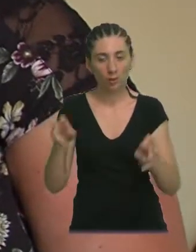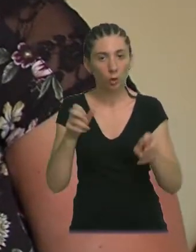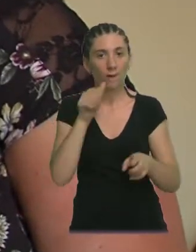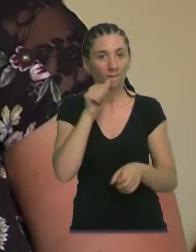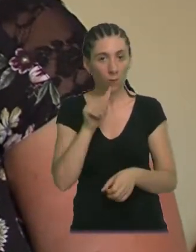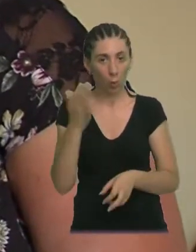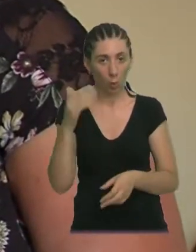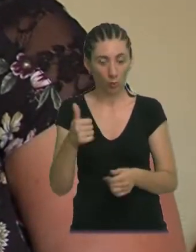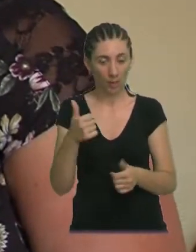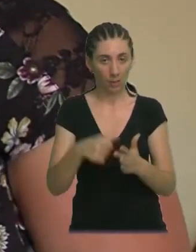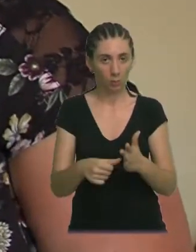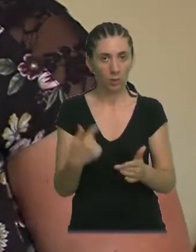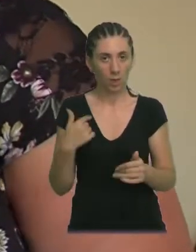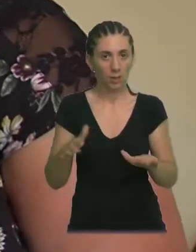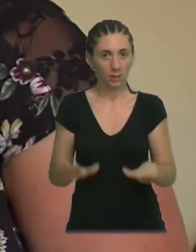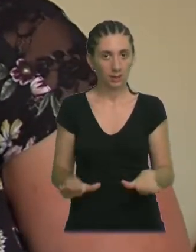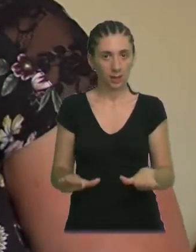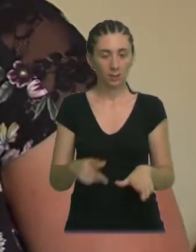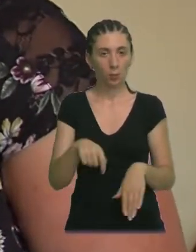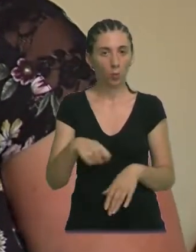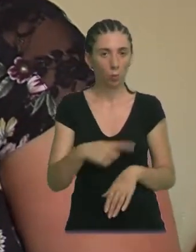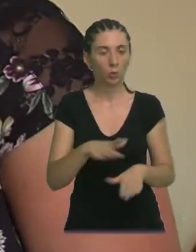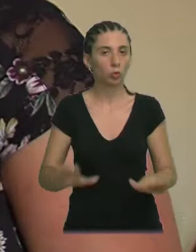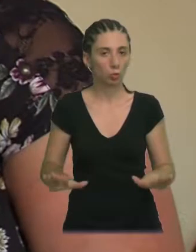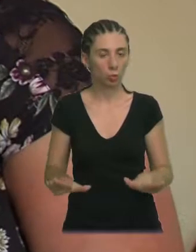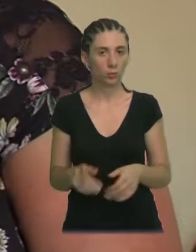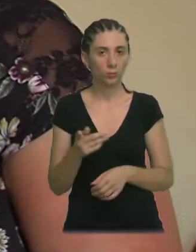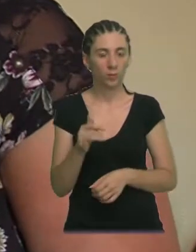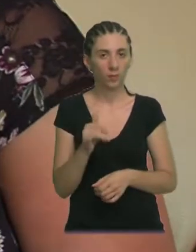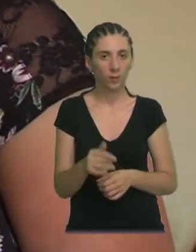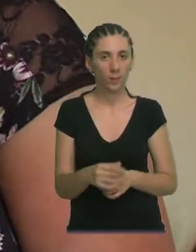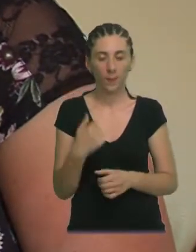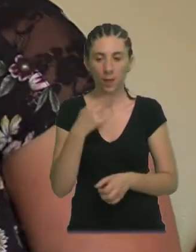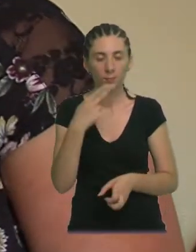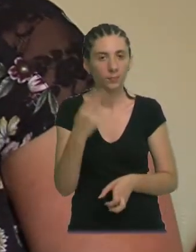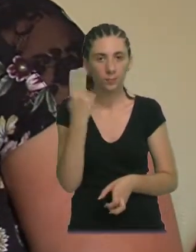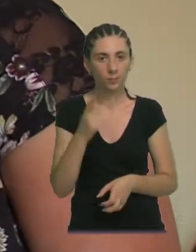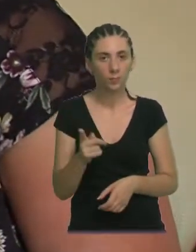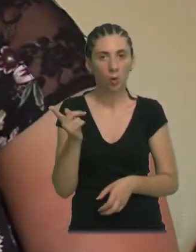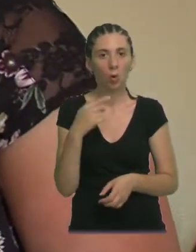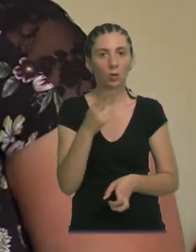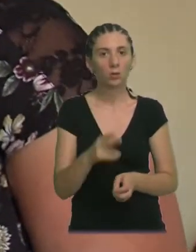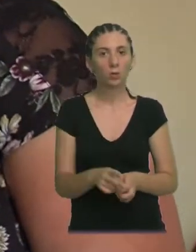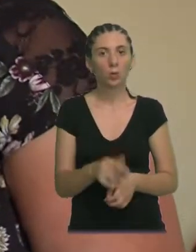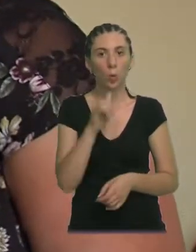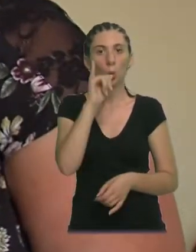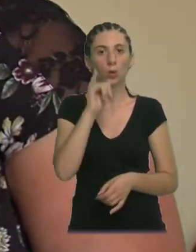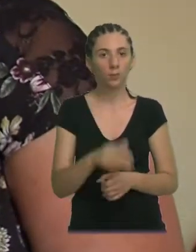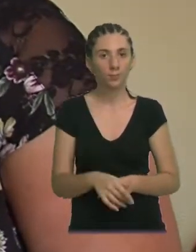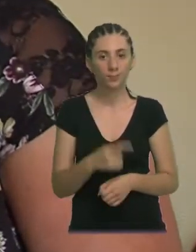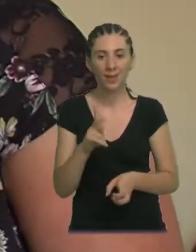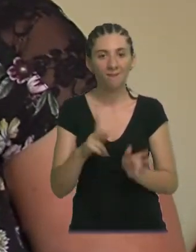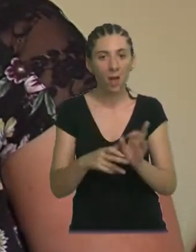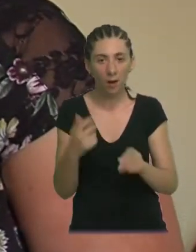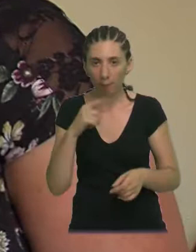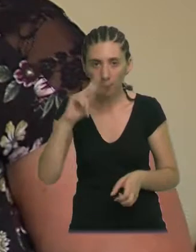traži vode i ja sjedim u kuhinji na stolici i kažem joj ne razumijem te, ona ne razumijem te,